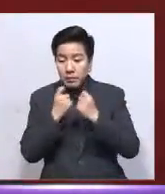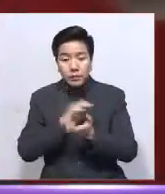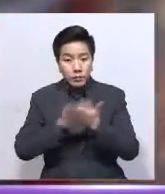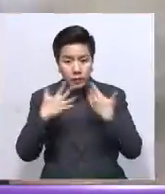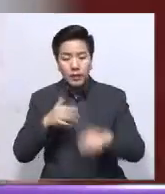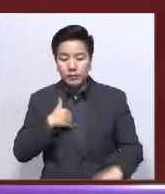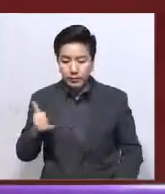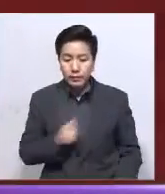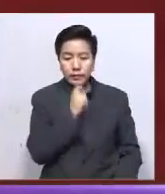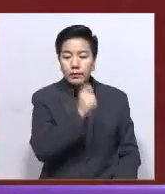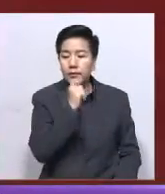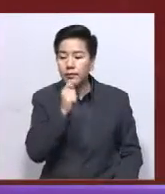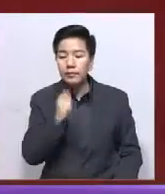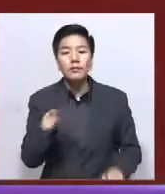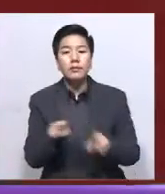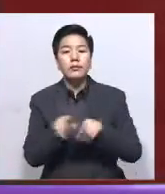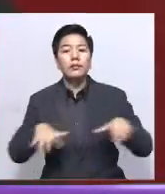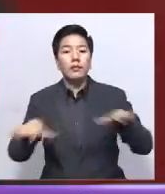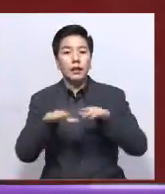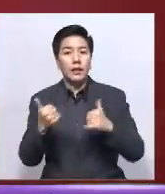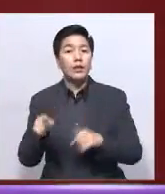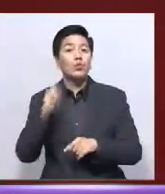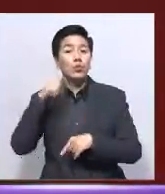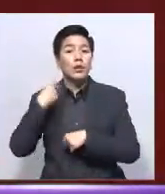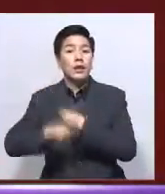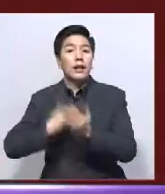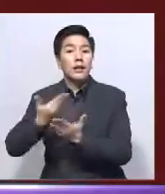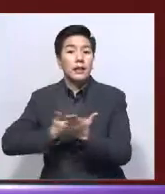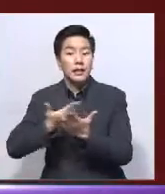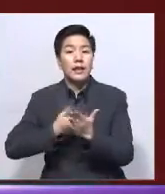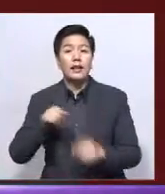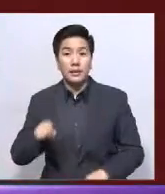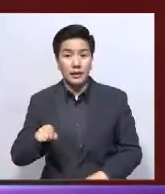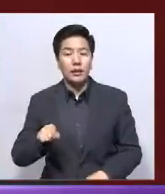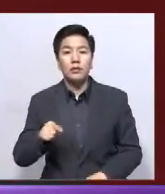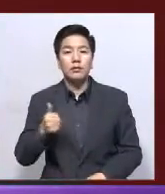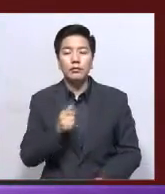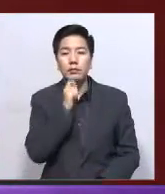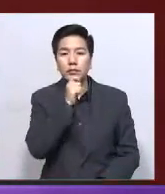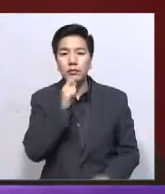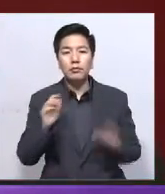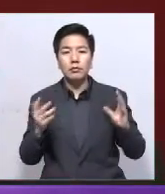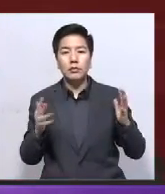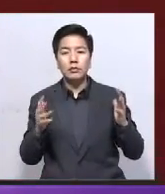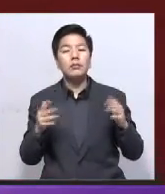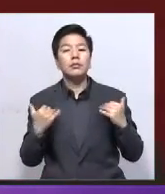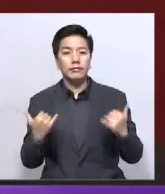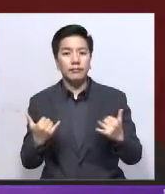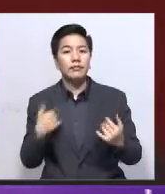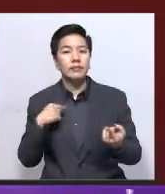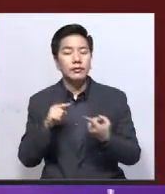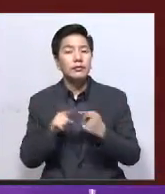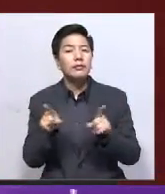ก็จะออกมาให้สัมภาษณ์กับสื่อมวลชนอีกครั้งนะครับขณะที่ตัวของเจ๊พัดหรือว่าเจ๊บ้าบิ่นแล้วก็เจ๊บ้าบิ่นนะครับวันนี้ไม่ได้ให้สัมภาษณ์กับสื่อมวลชนแต่อย่าง